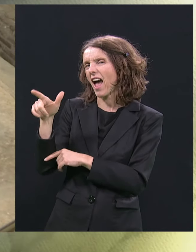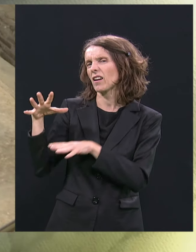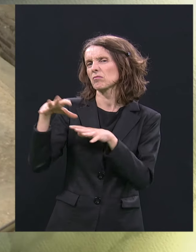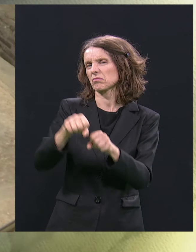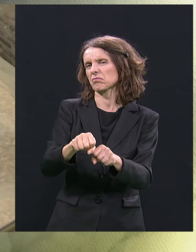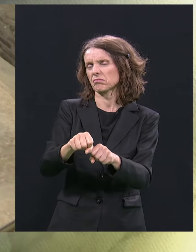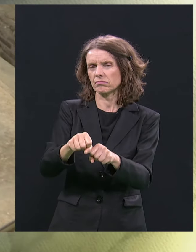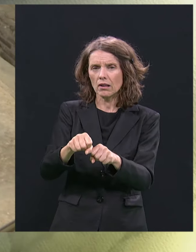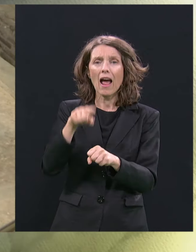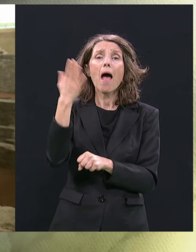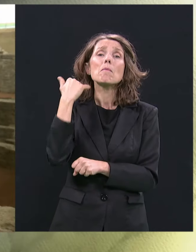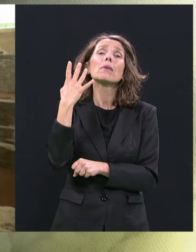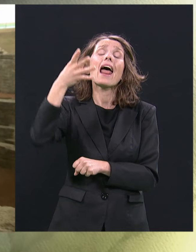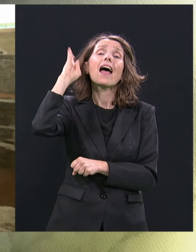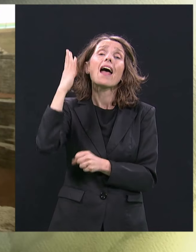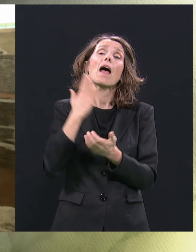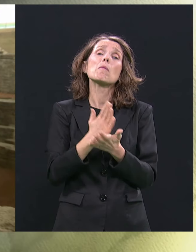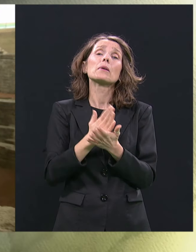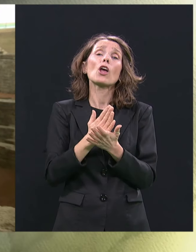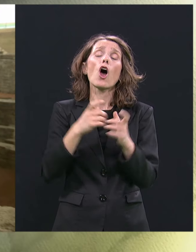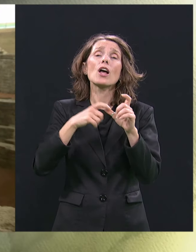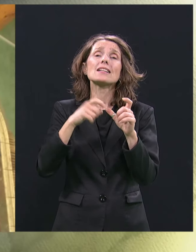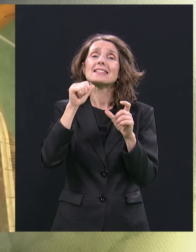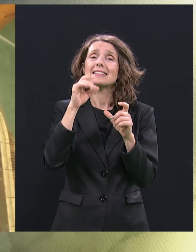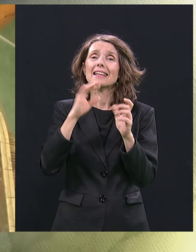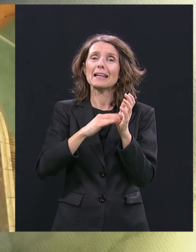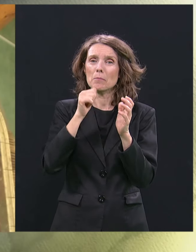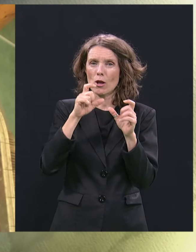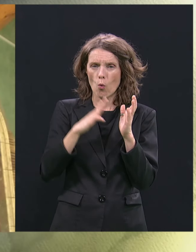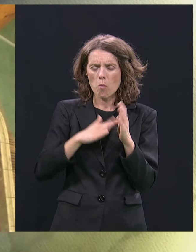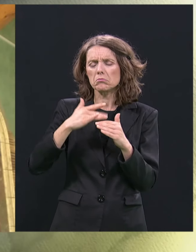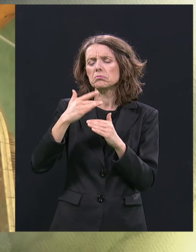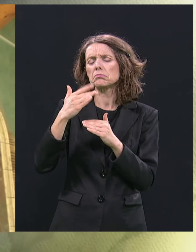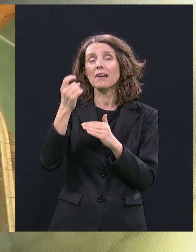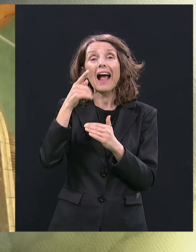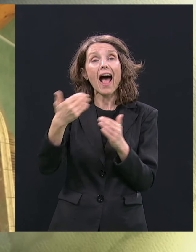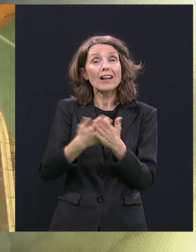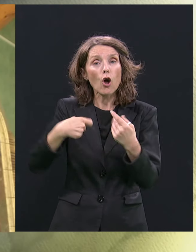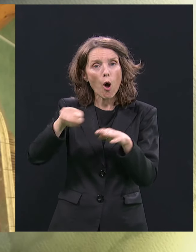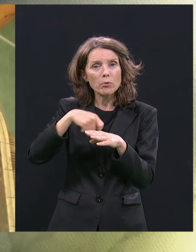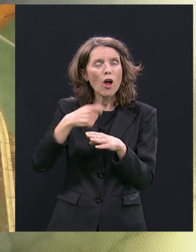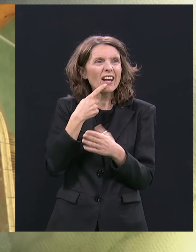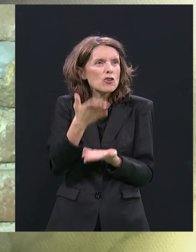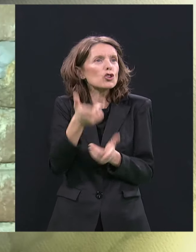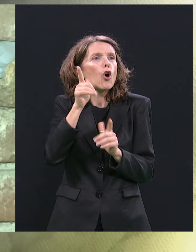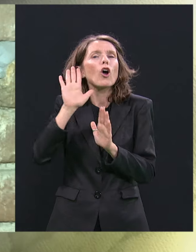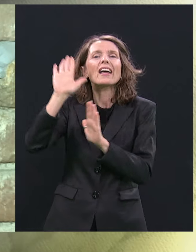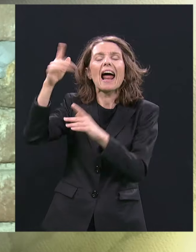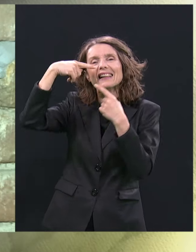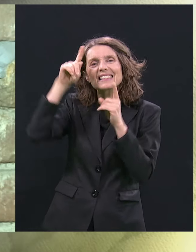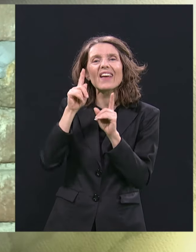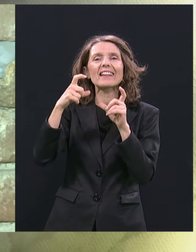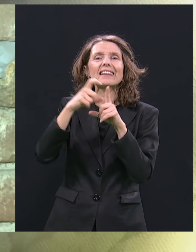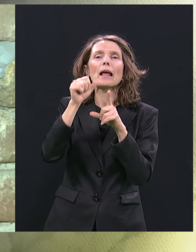u srednjem veku, kada je obnovljen, postao je poznat kao grad Svetog Dimitrija, po čemu je i današnja Sremska Mitrovica dobila